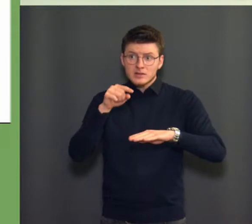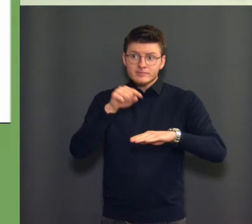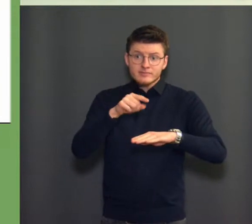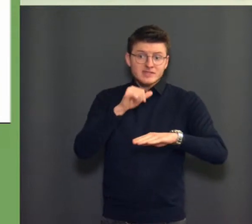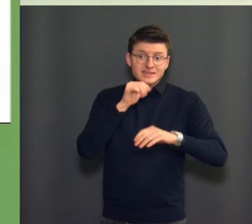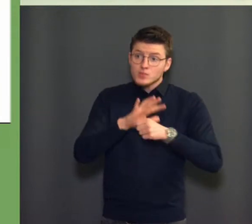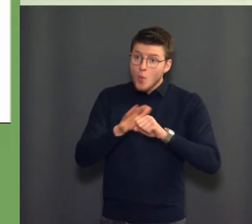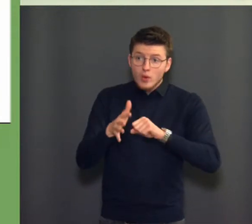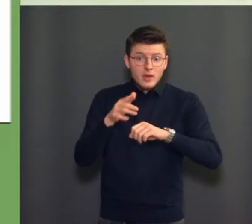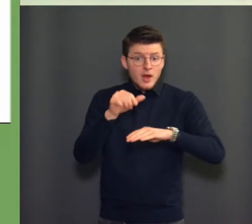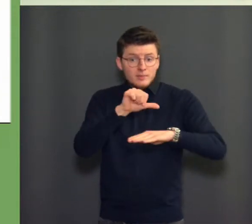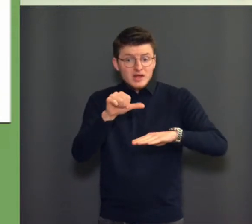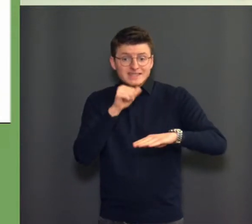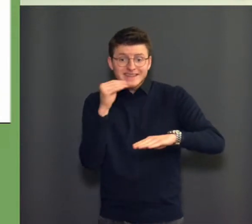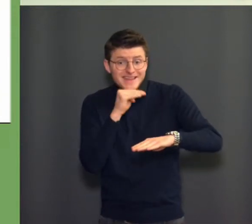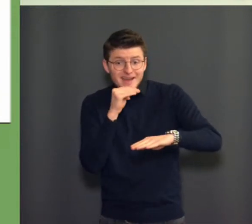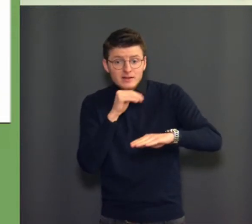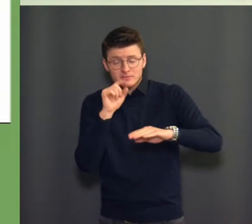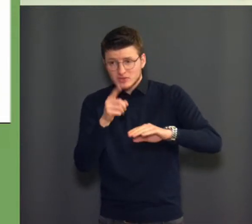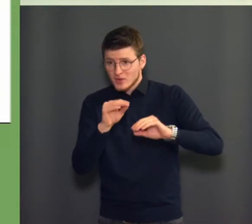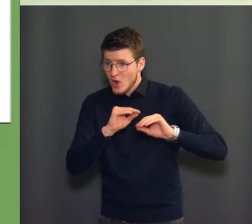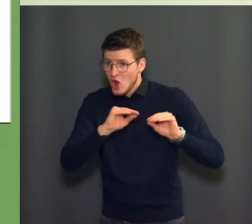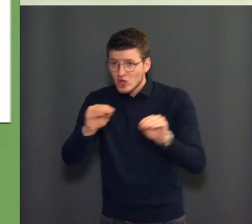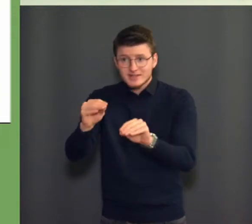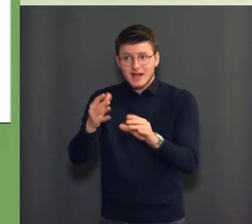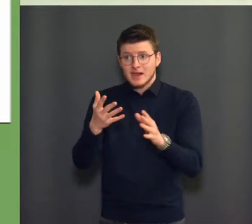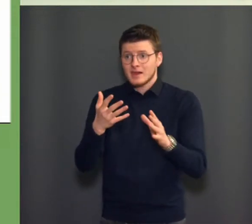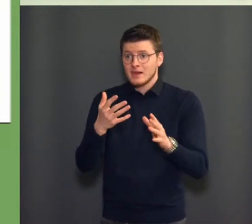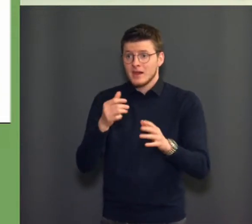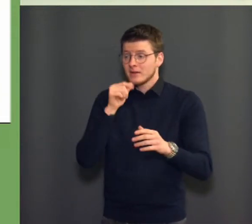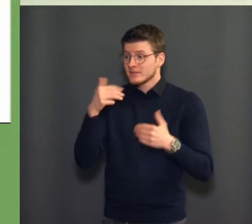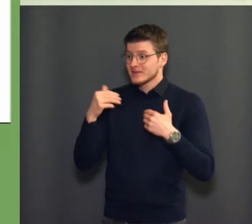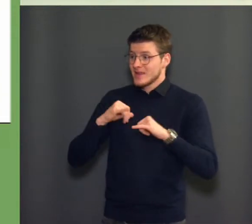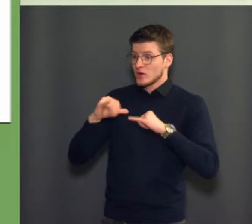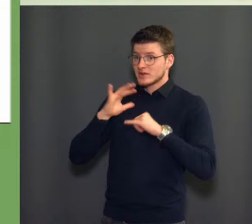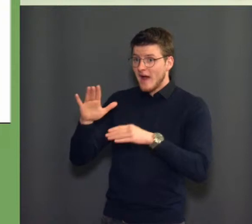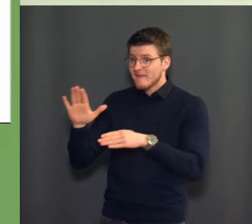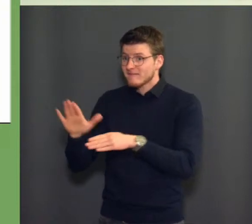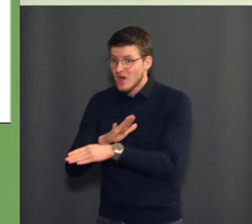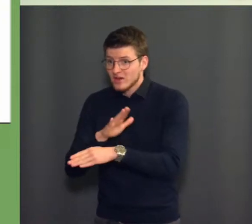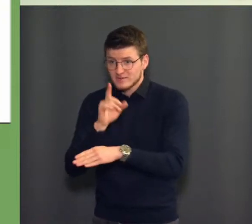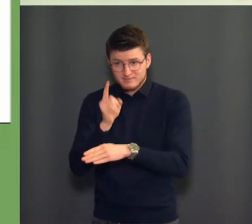zij patiënten moeten doorverwijzen naar andere ziekenhuizen.